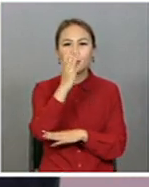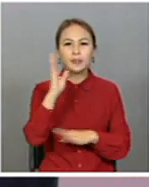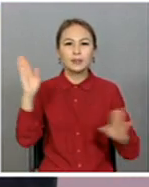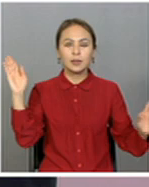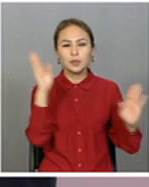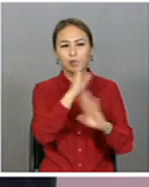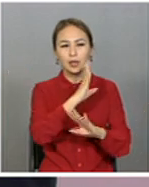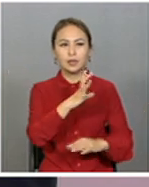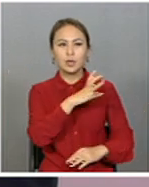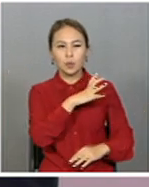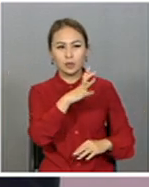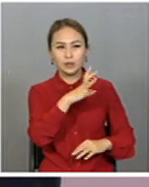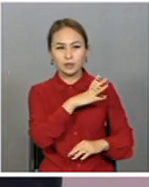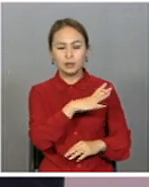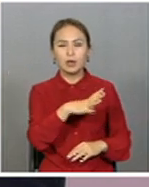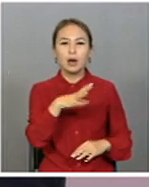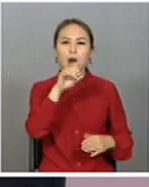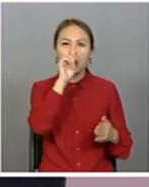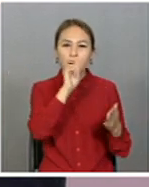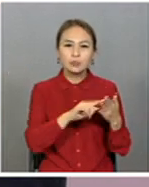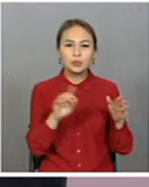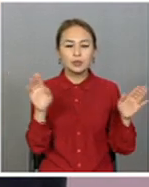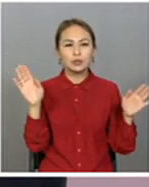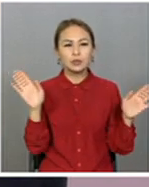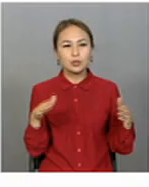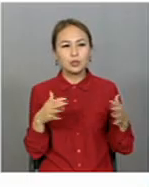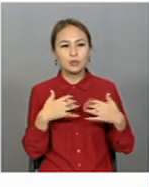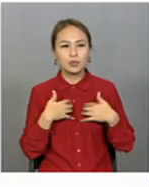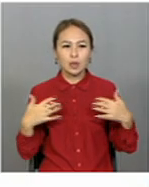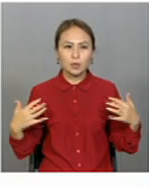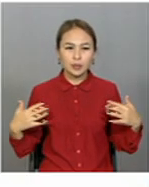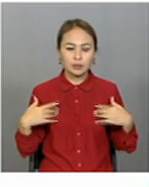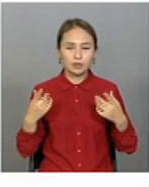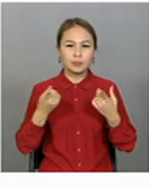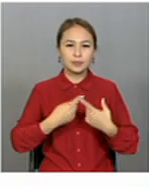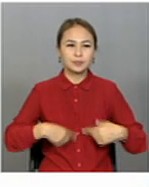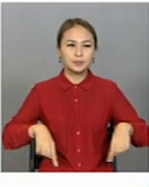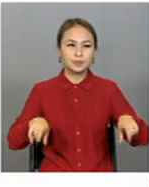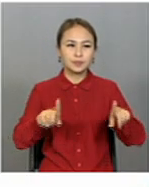Орман табиғат дәулеті, аң мен құс әулеті.